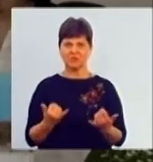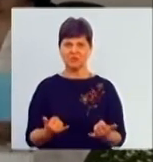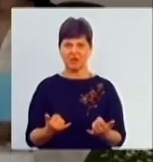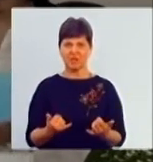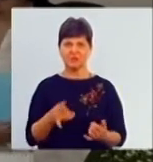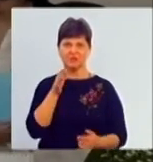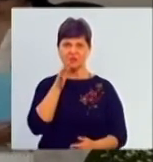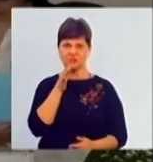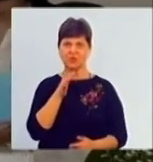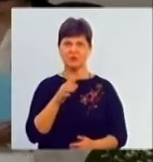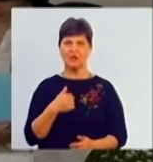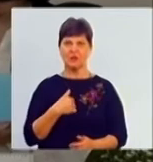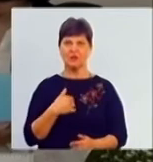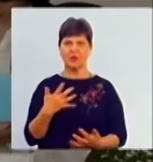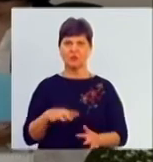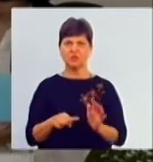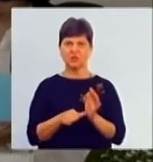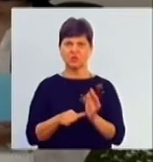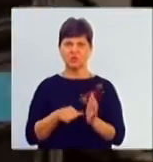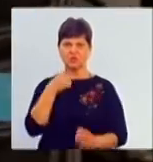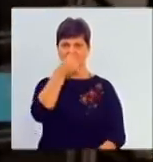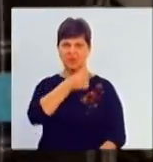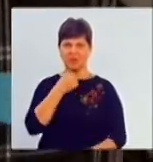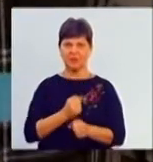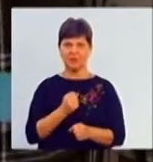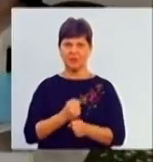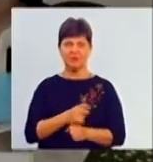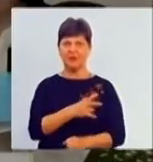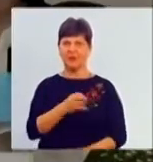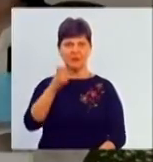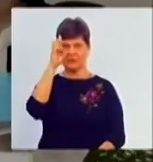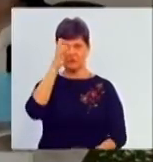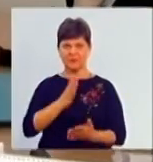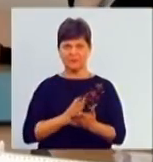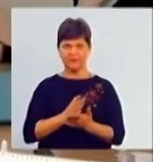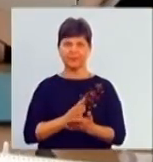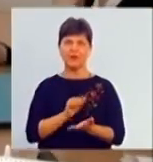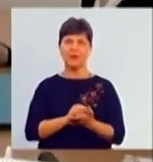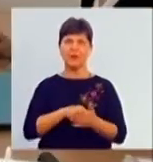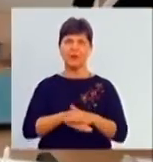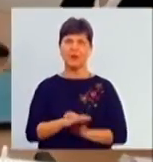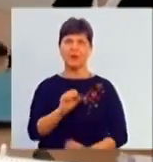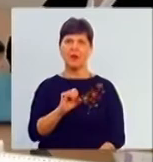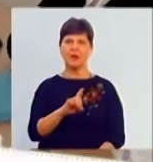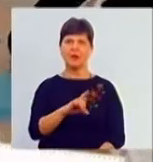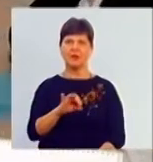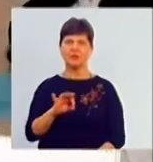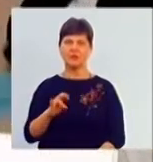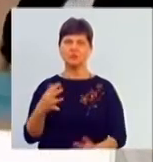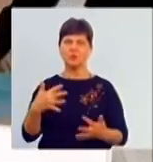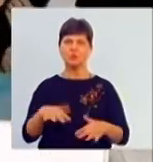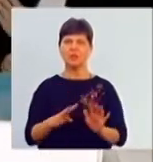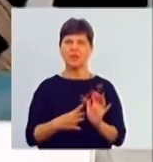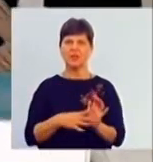час, я вже шостий рік працюю не на державній службі, працюю архіваріусом. Вже 9 років вона